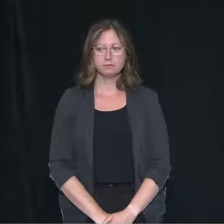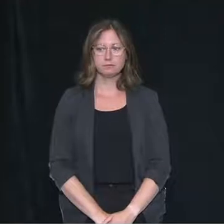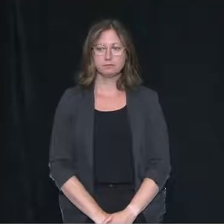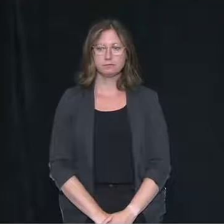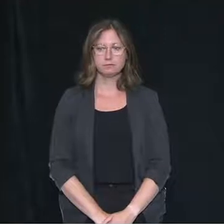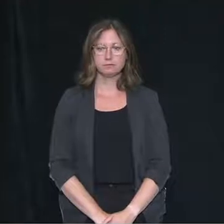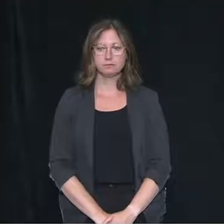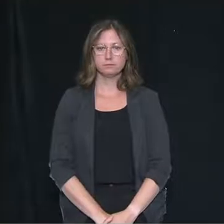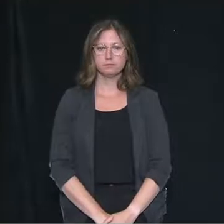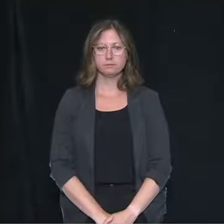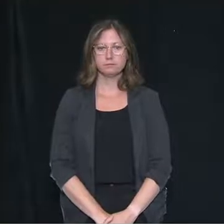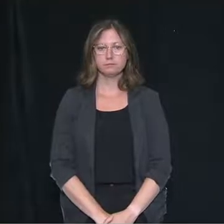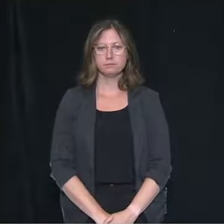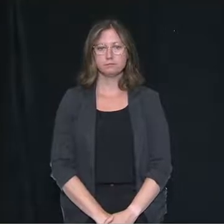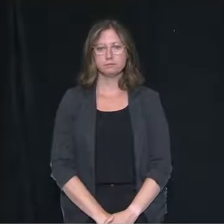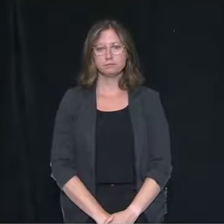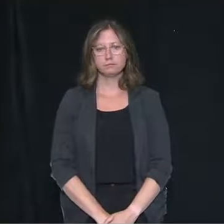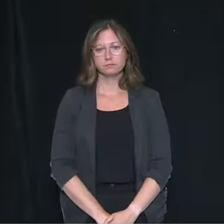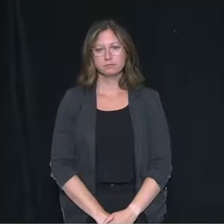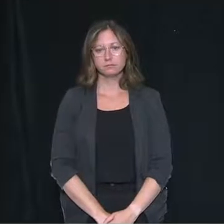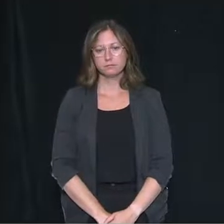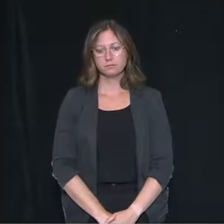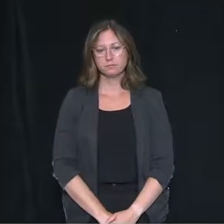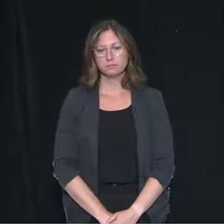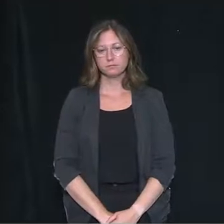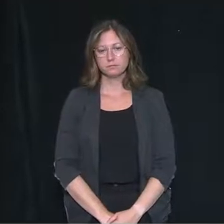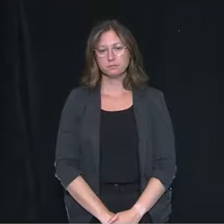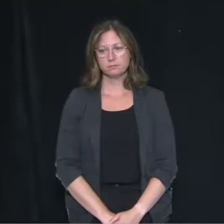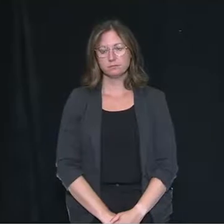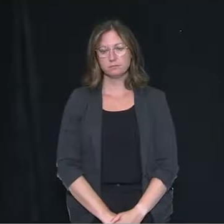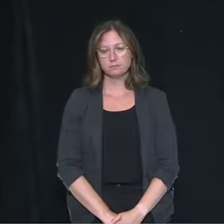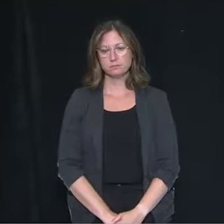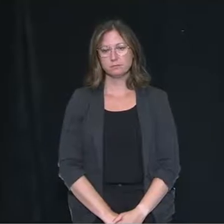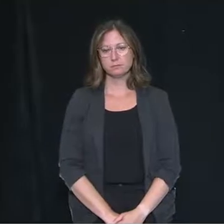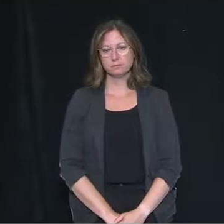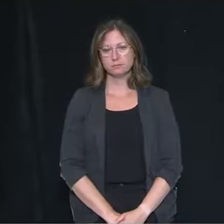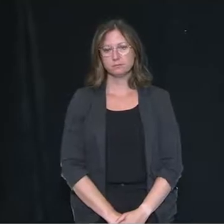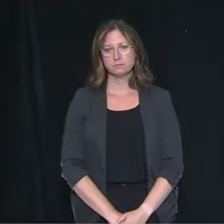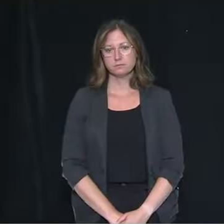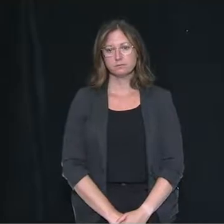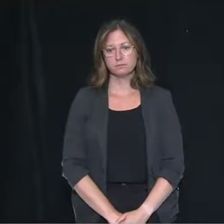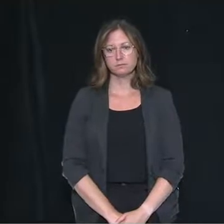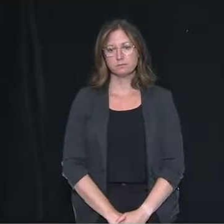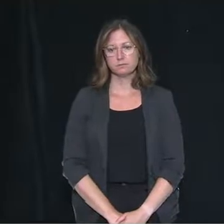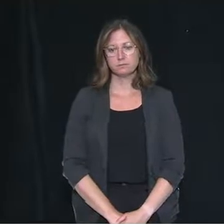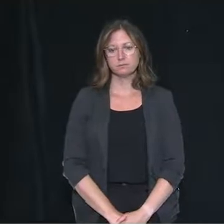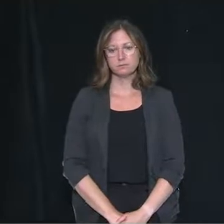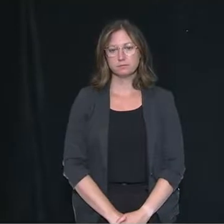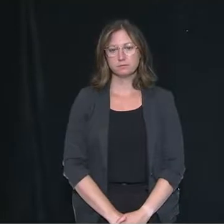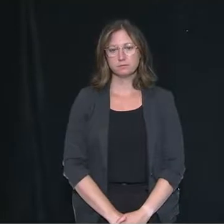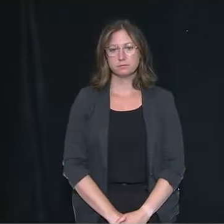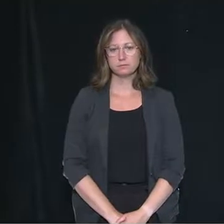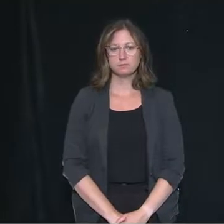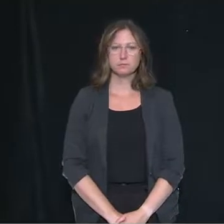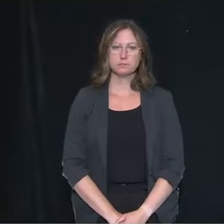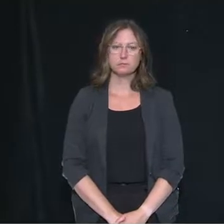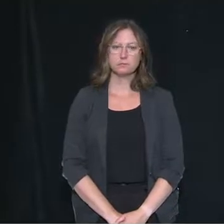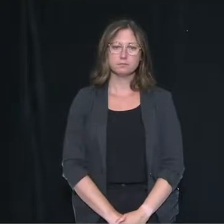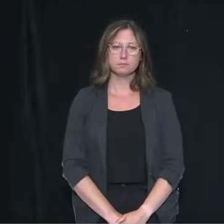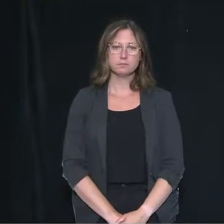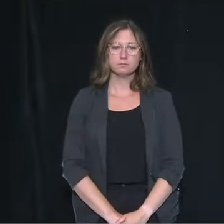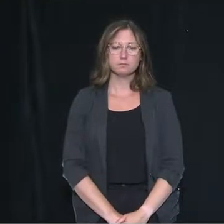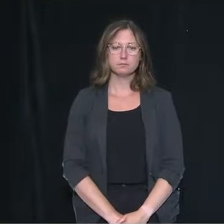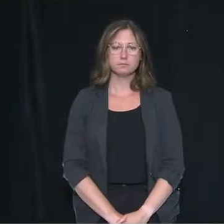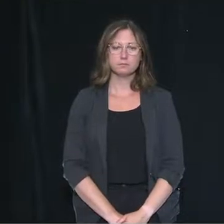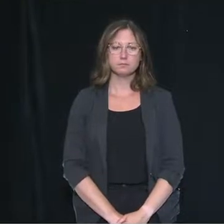projet ou rester soumises aux normes patriarcales de l'époque et se résigner, sans se battre pour les rêves